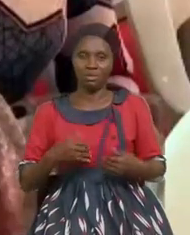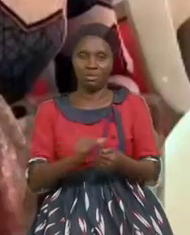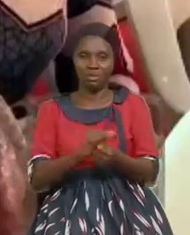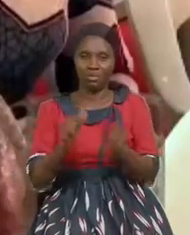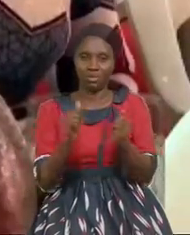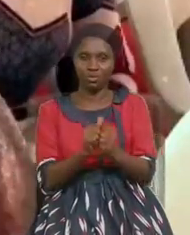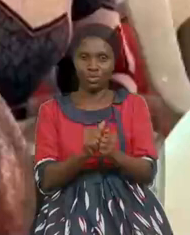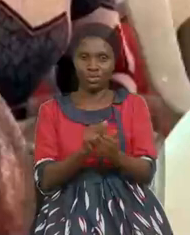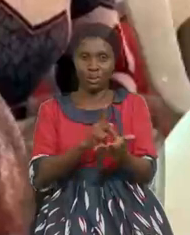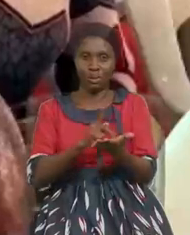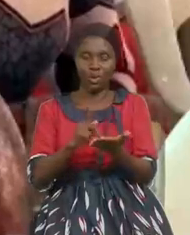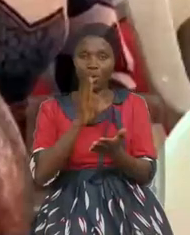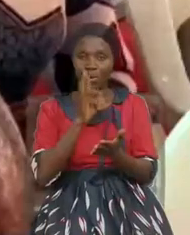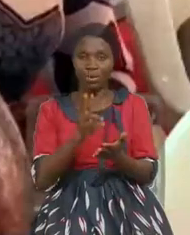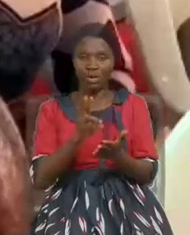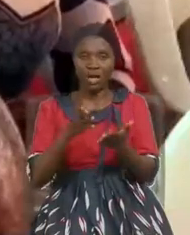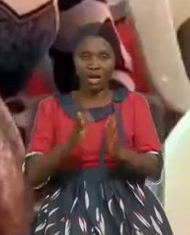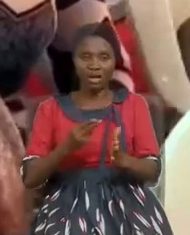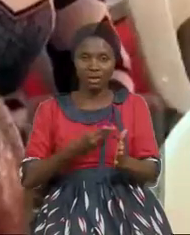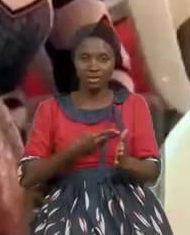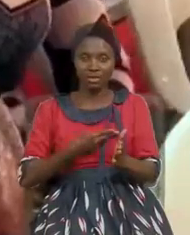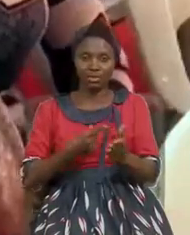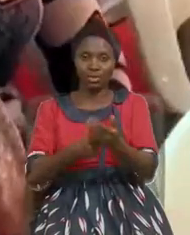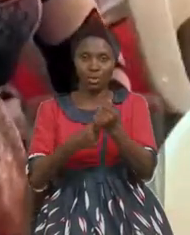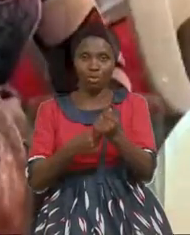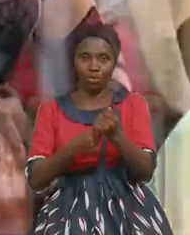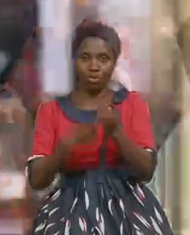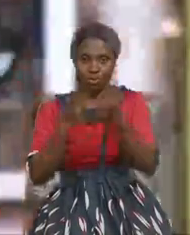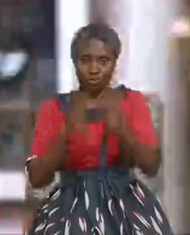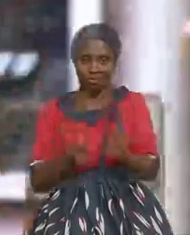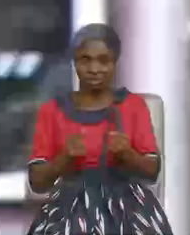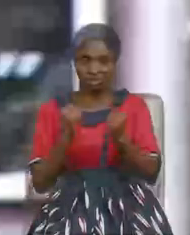Retenons fermement la profession de notre espérance.